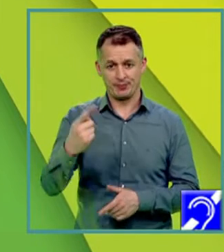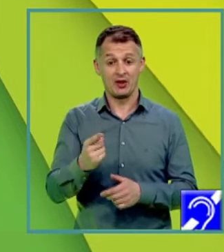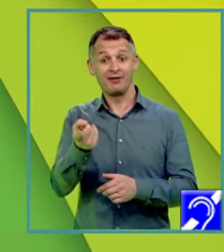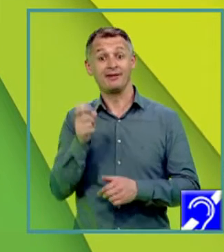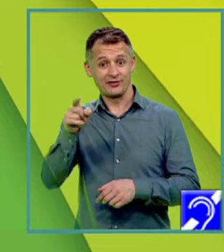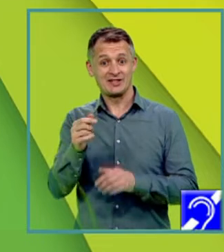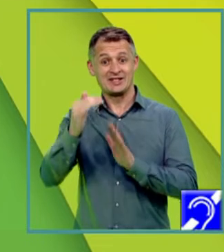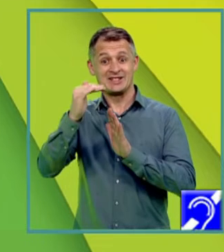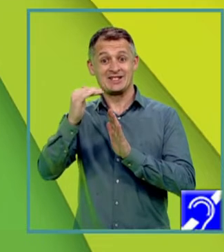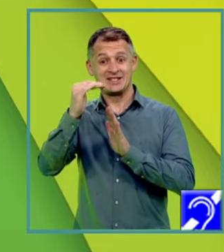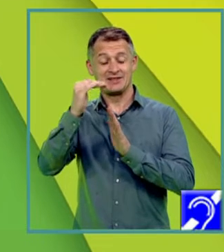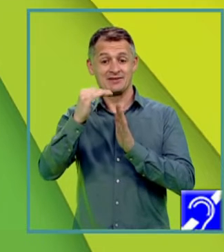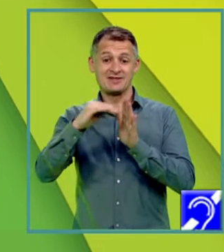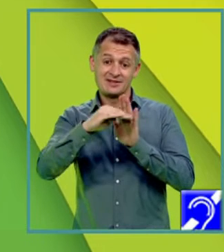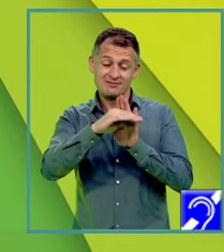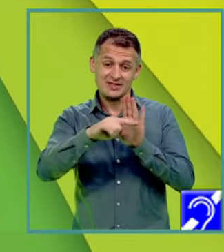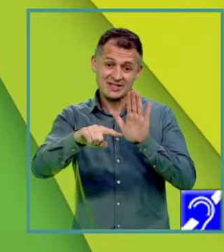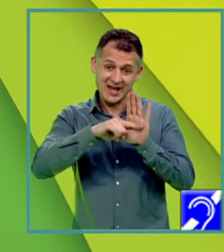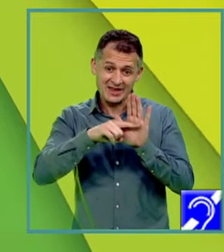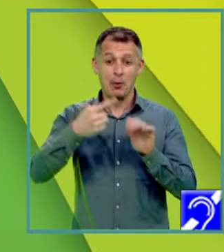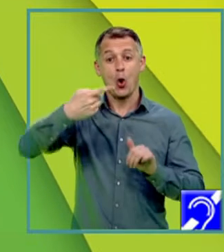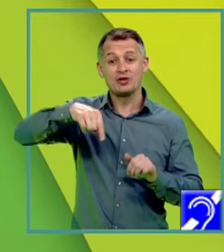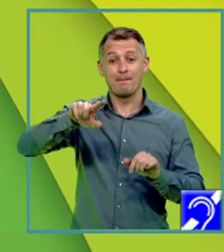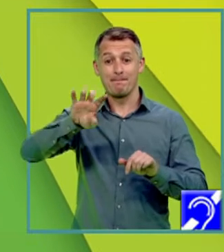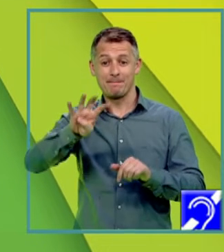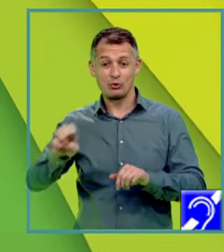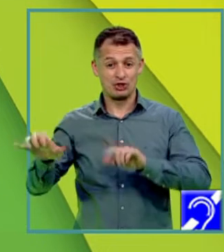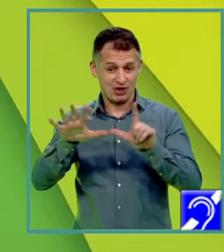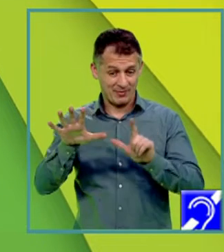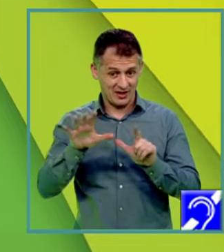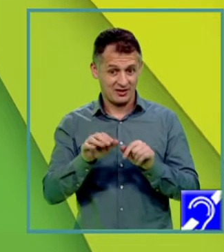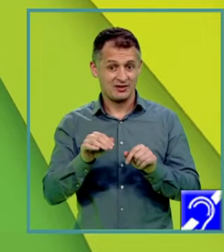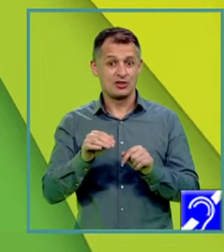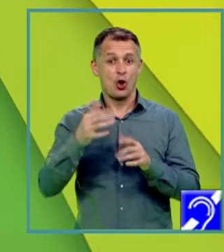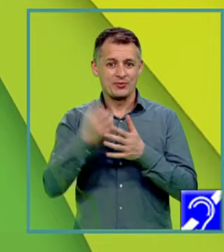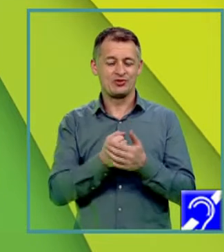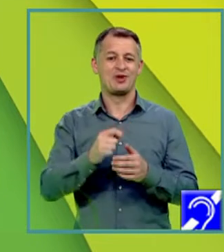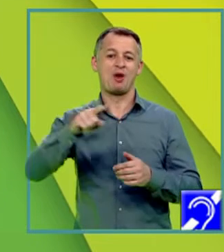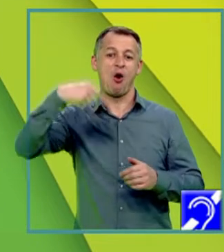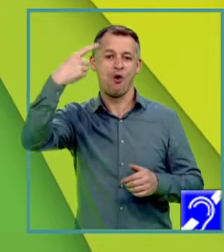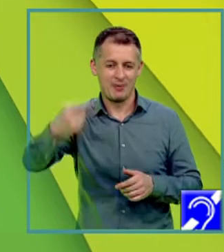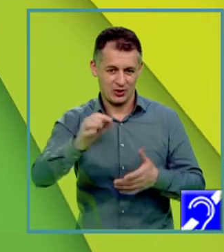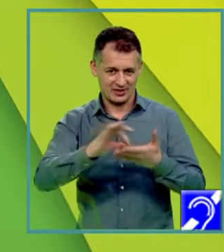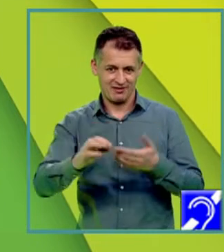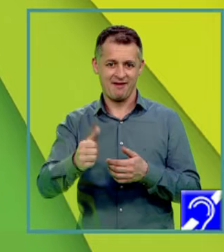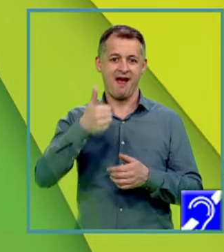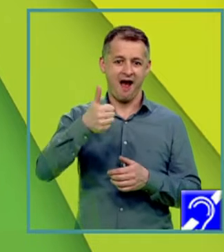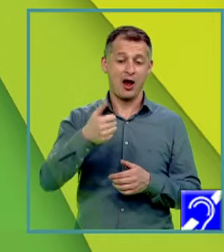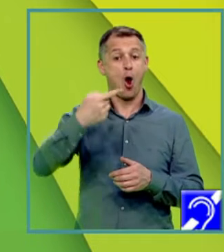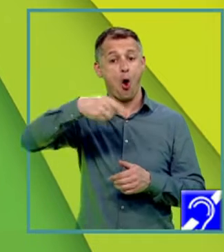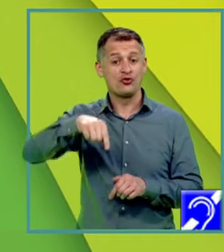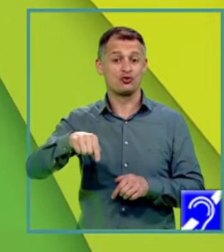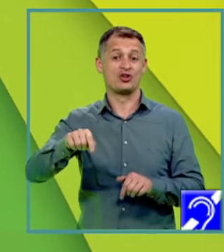el îl vom scădea pe 147 și obținem la următoarea iterație a să aibă valoarea